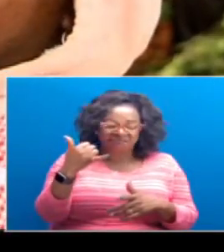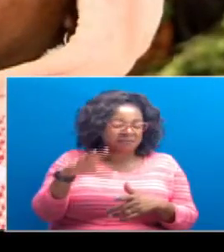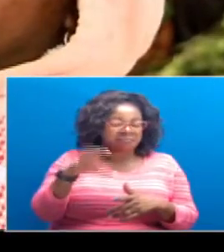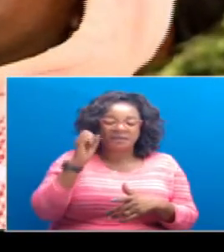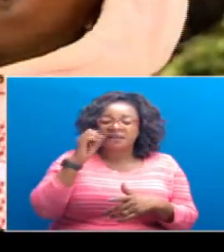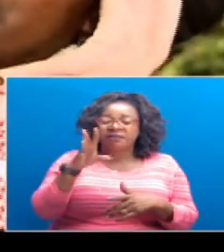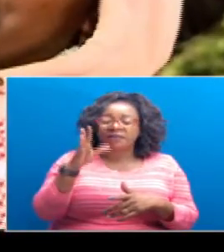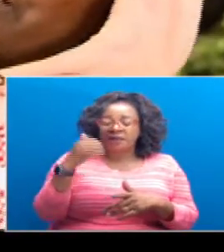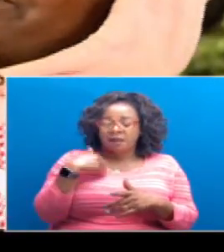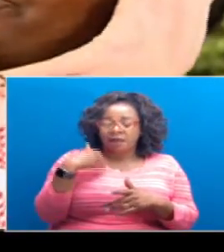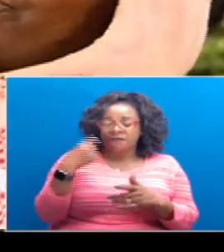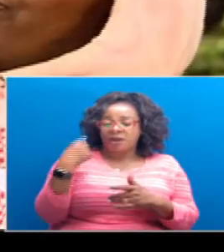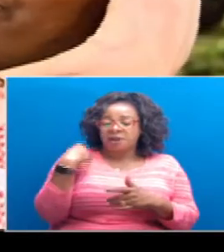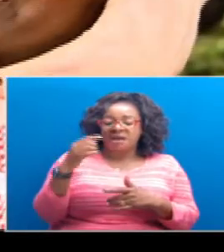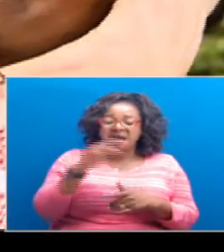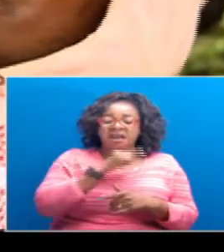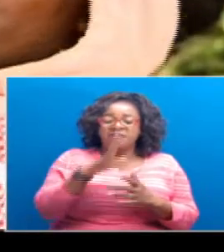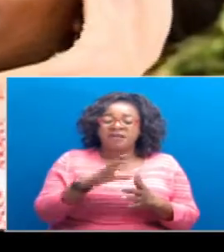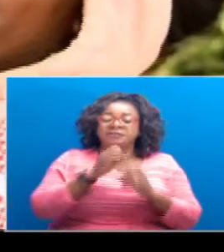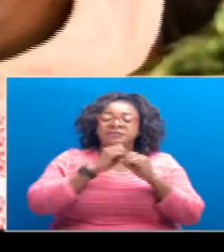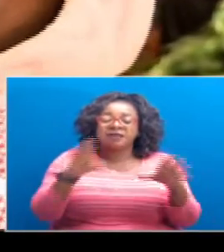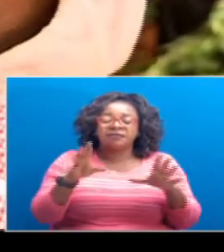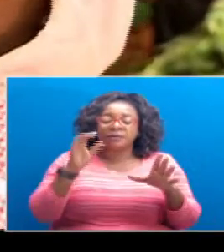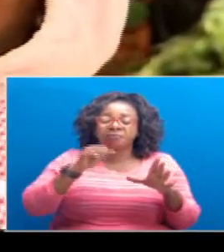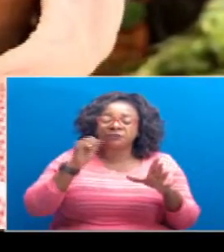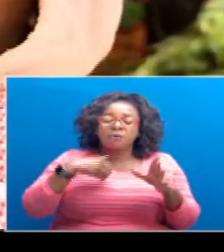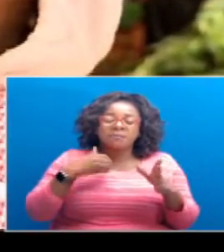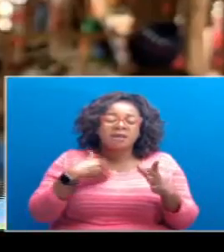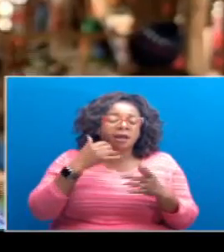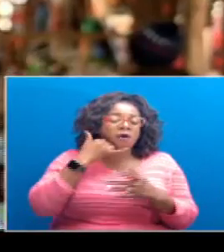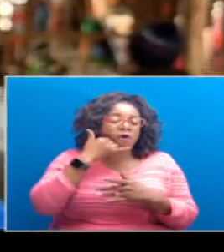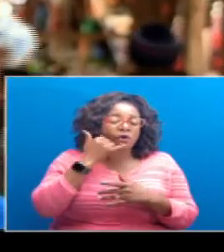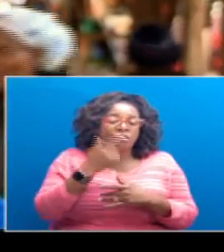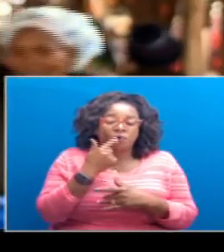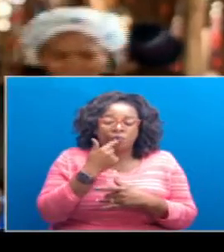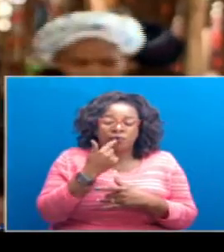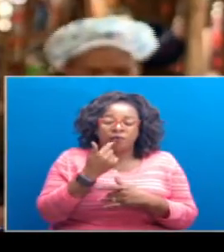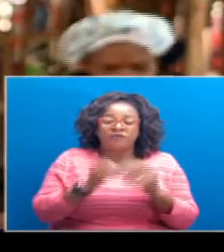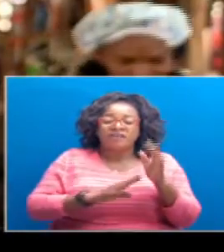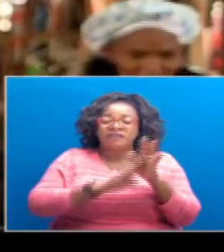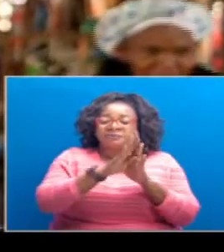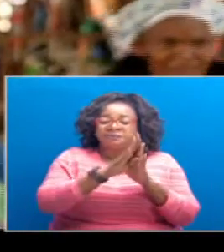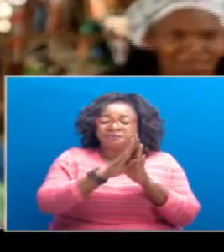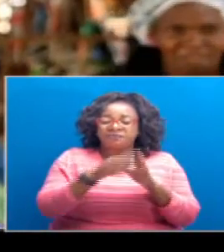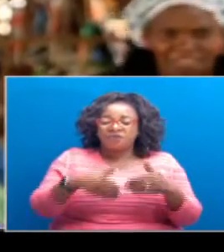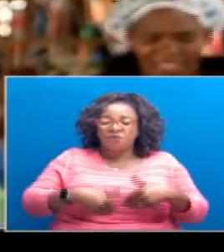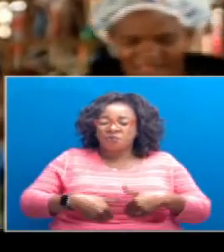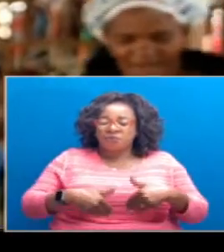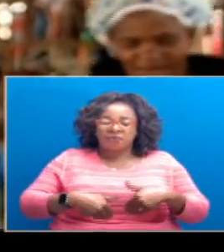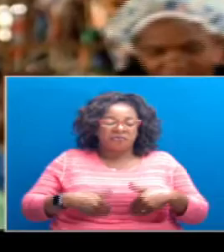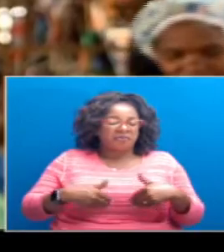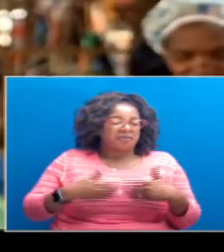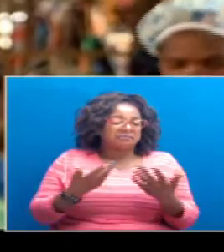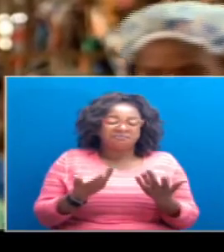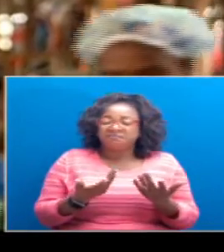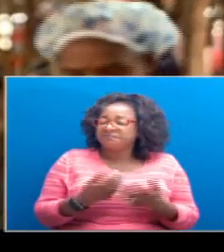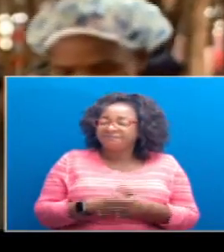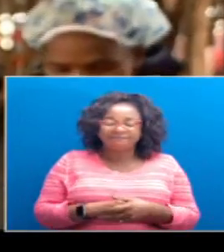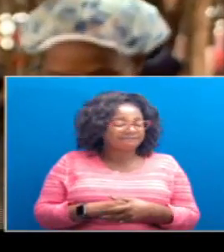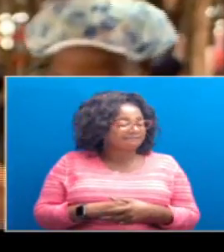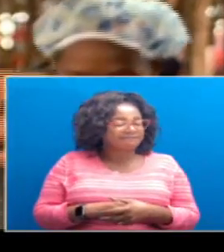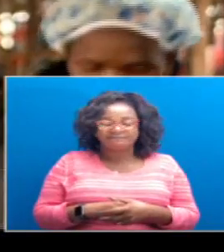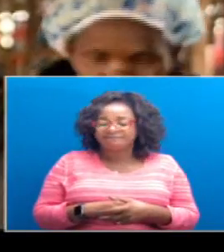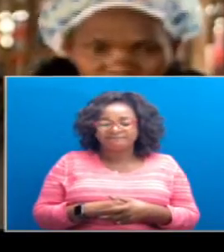gavana. Nitafikia nani ndio maendeleo inifikie mahali niko. Kama za maboys, mayouth, magaldem ni